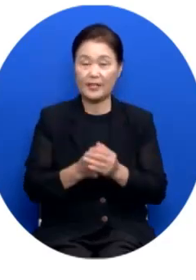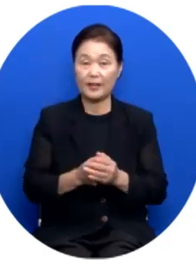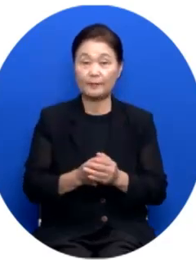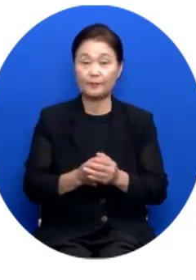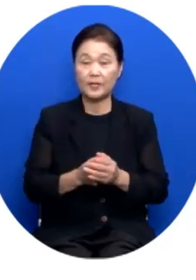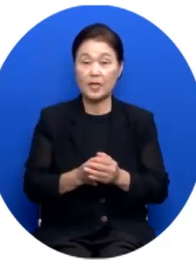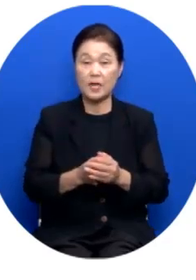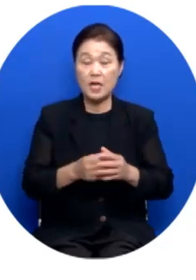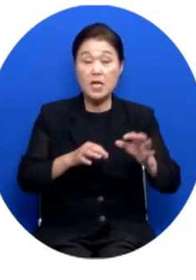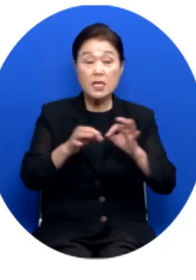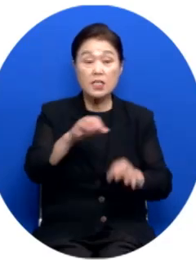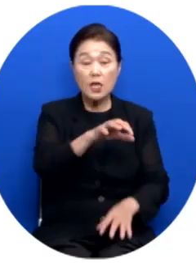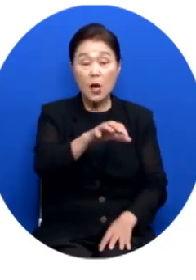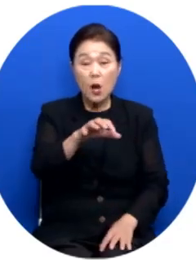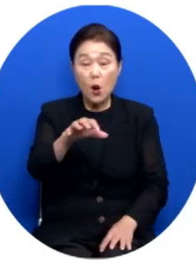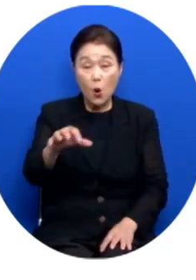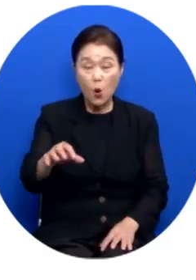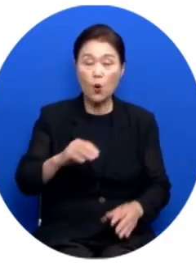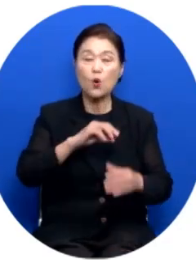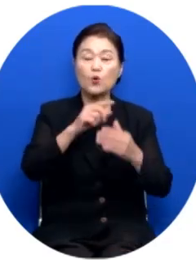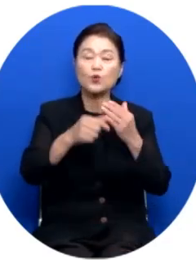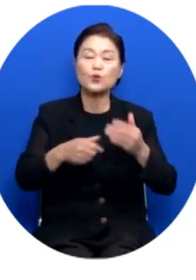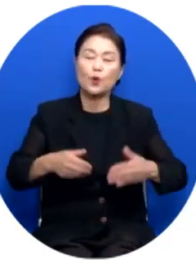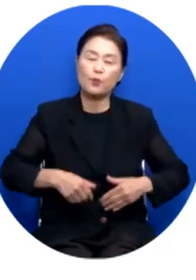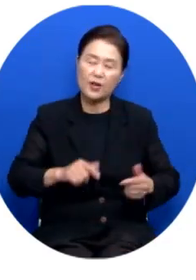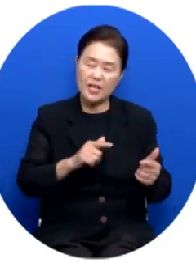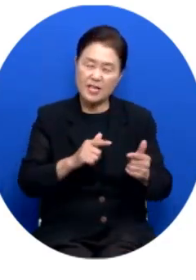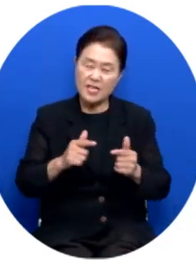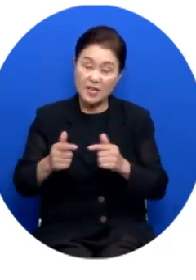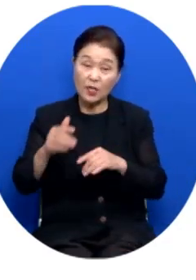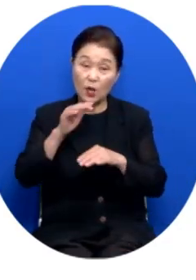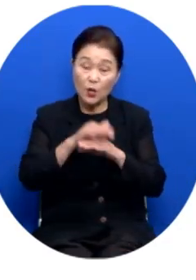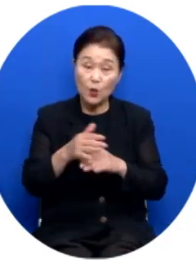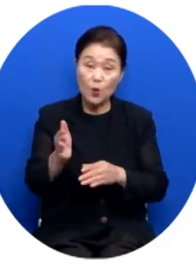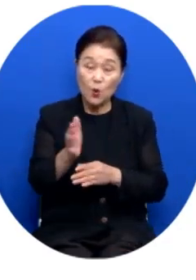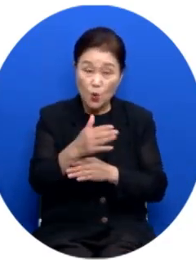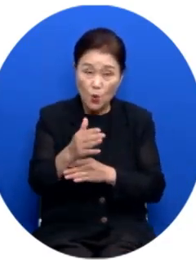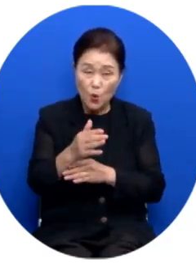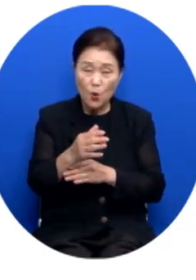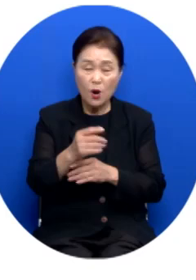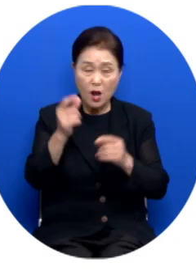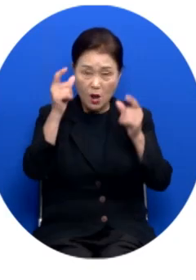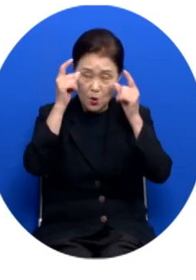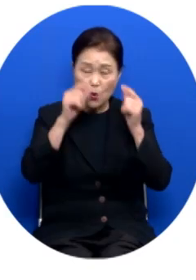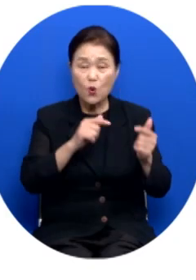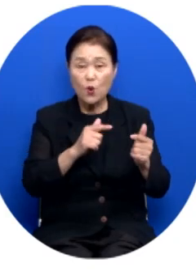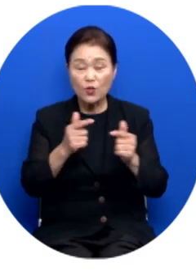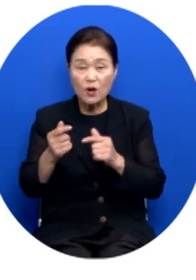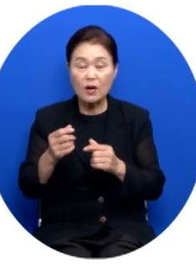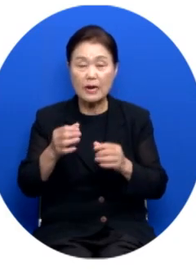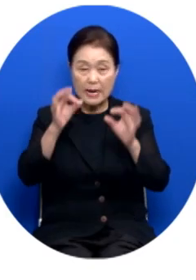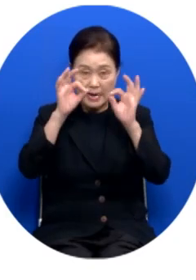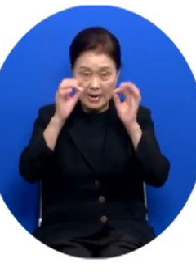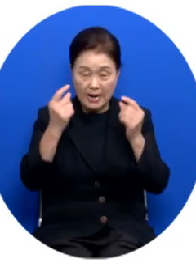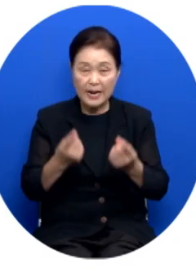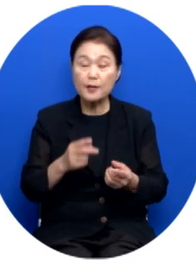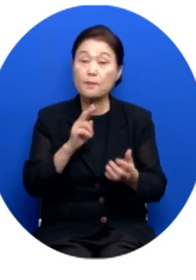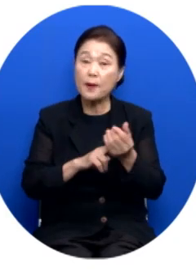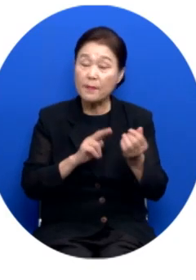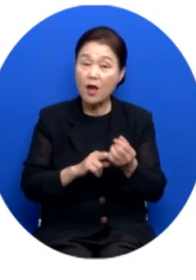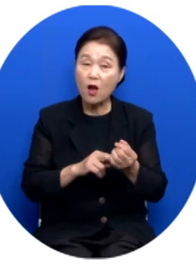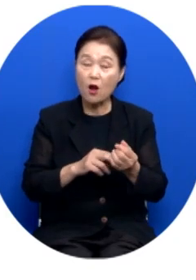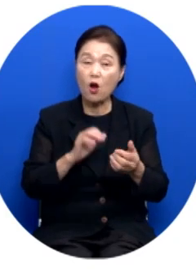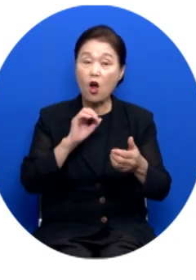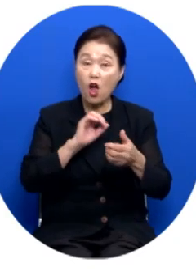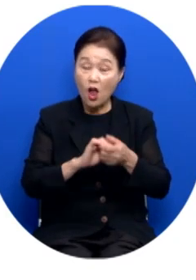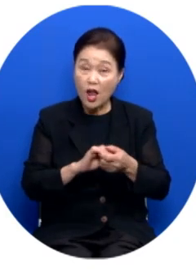시는 시장별로 추석 성수품과 농축수산물을 최대 30% 할인된 가격으로 판매하고 일정 금액 이상 구매할